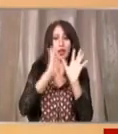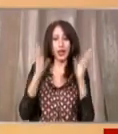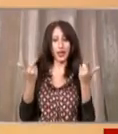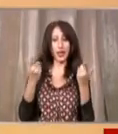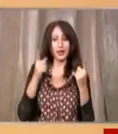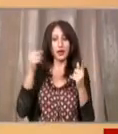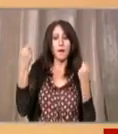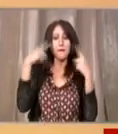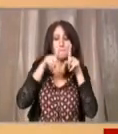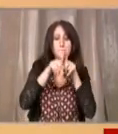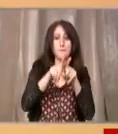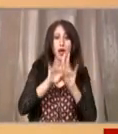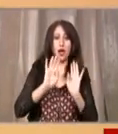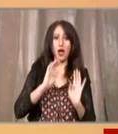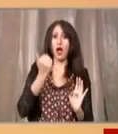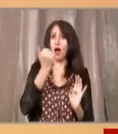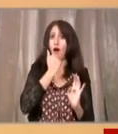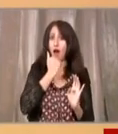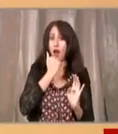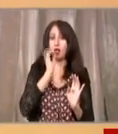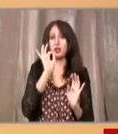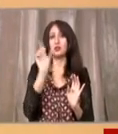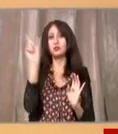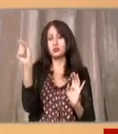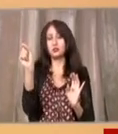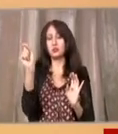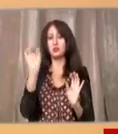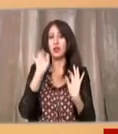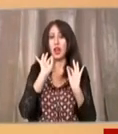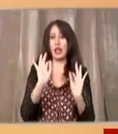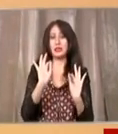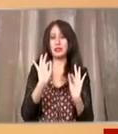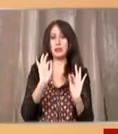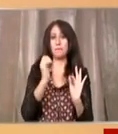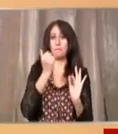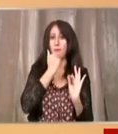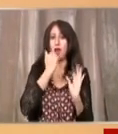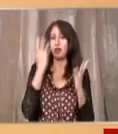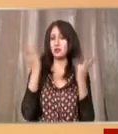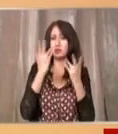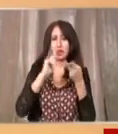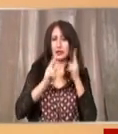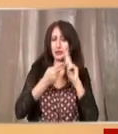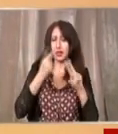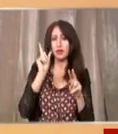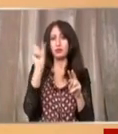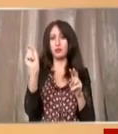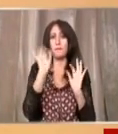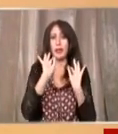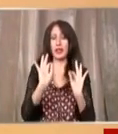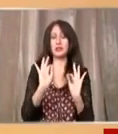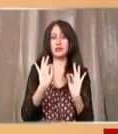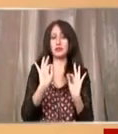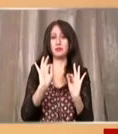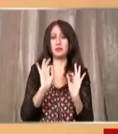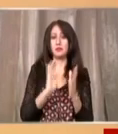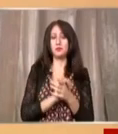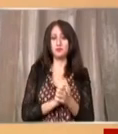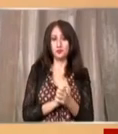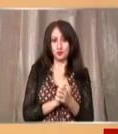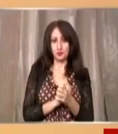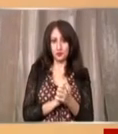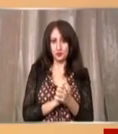كلنا نلتف حوالين العمليه الانتخابيه الرئاسيه، ويبقى ده صوت يعلن لكل